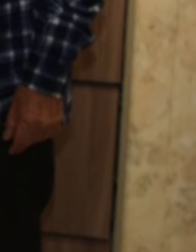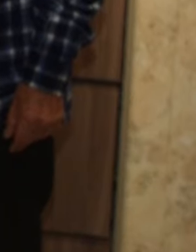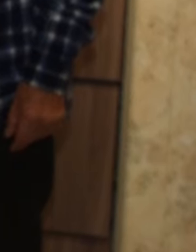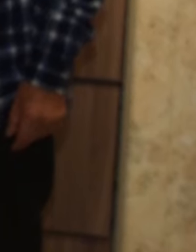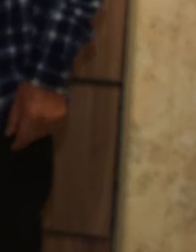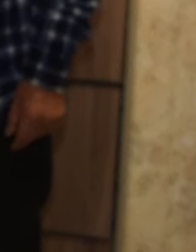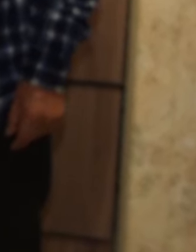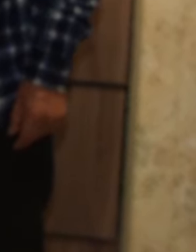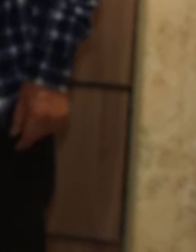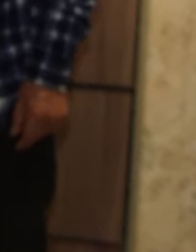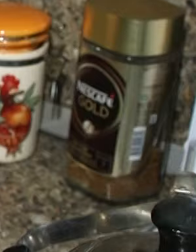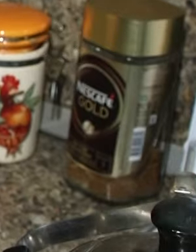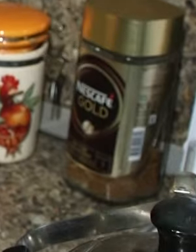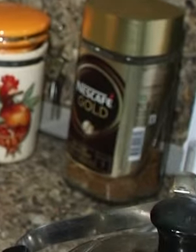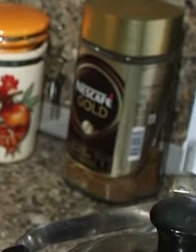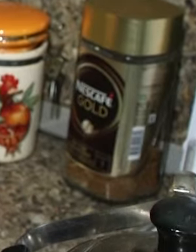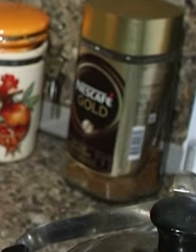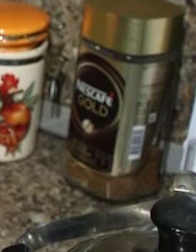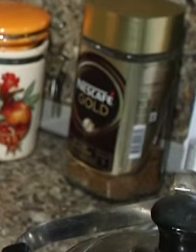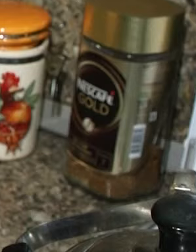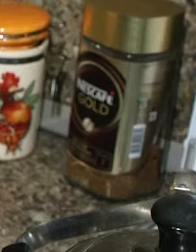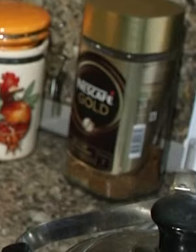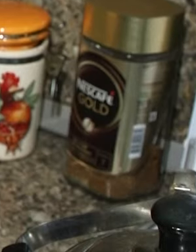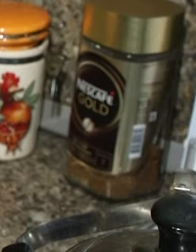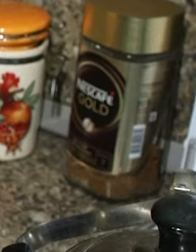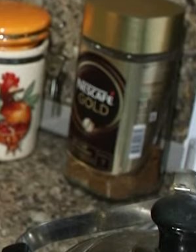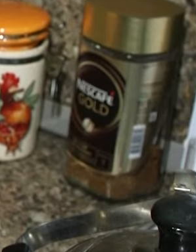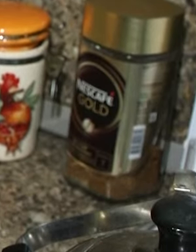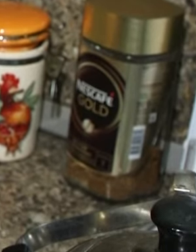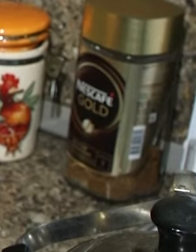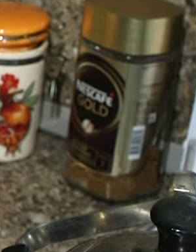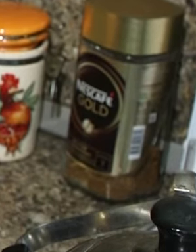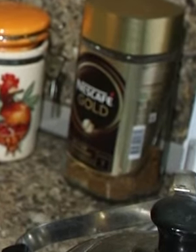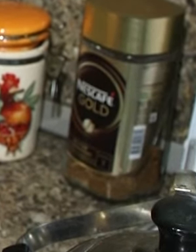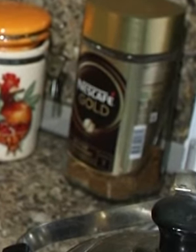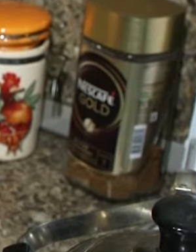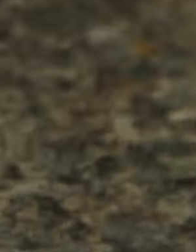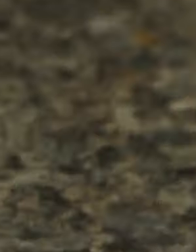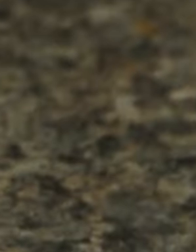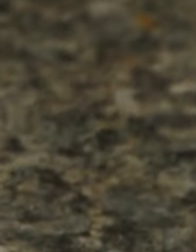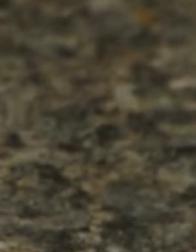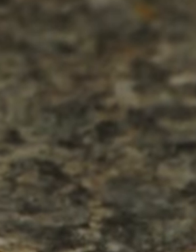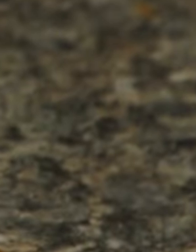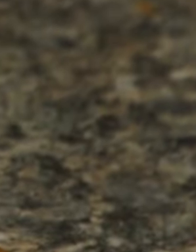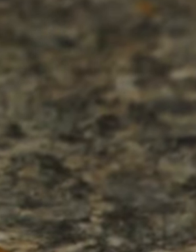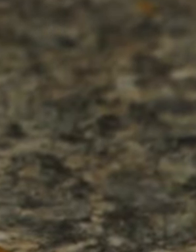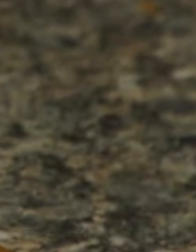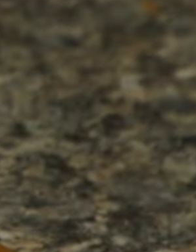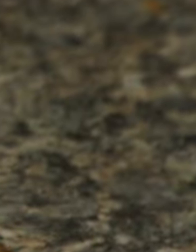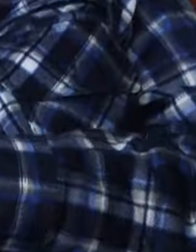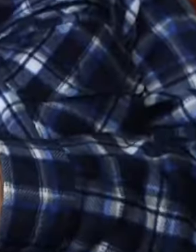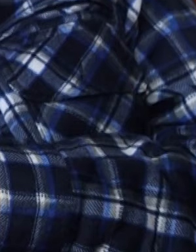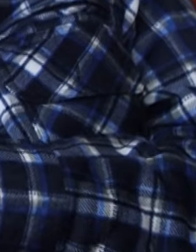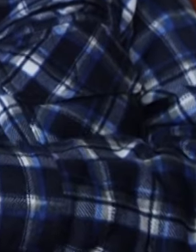Ивана Ивановича диагностировали сахарный диабет. С тех пор супруга пристально следит за рационом. Несмотря на больную руку, сама печет для него специальный